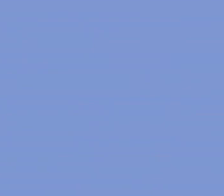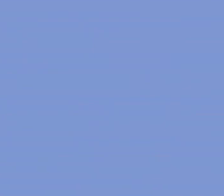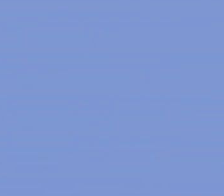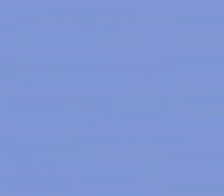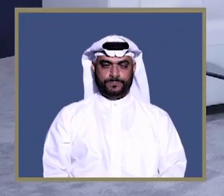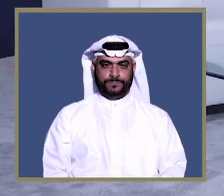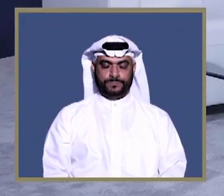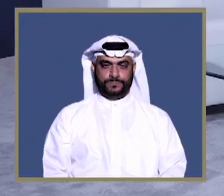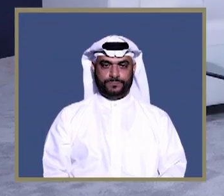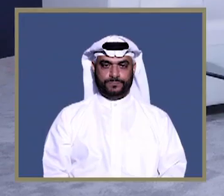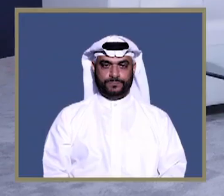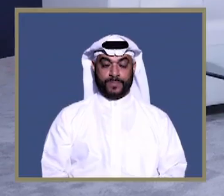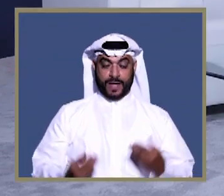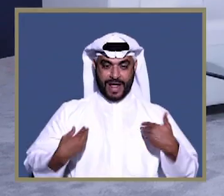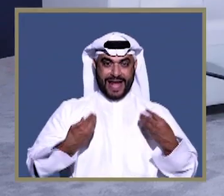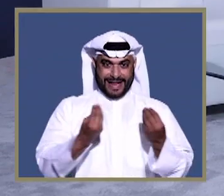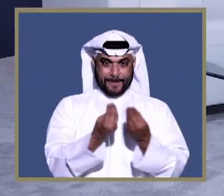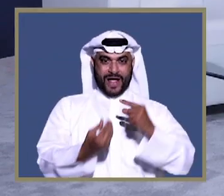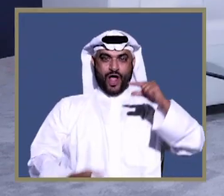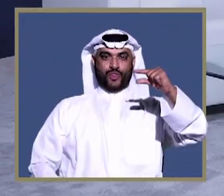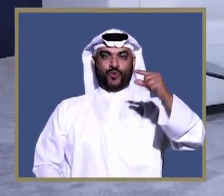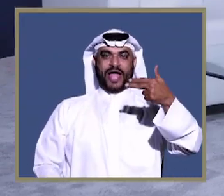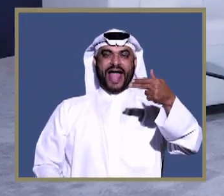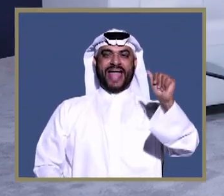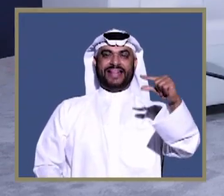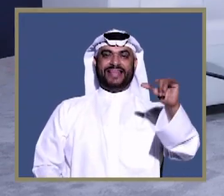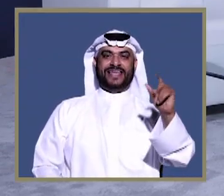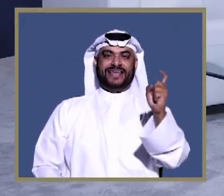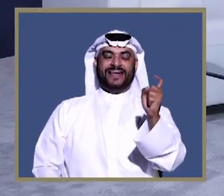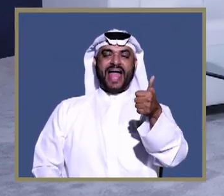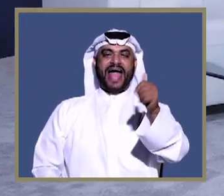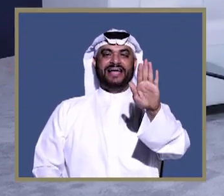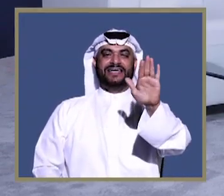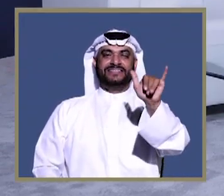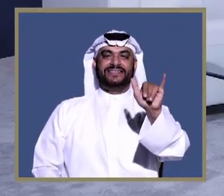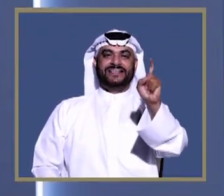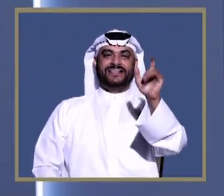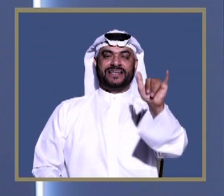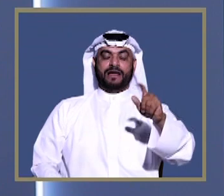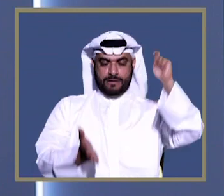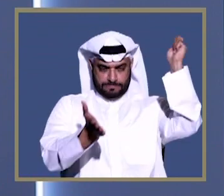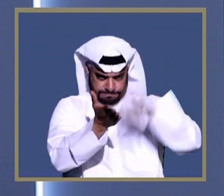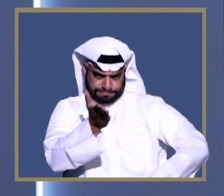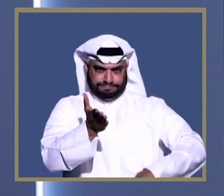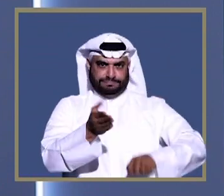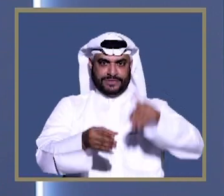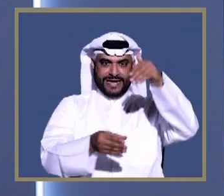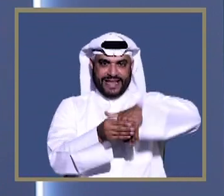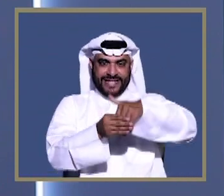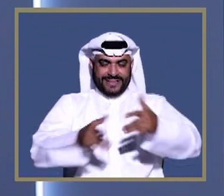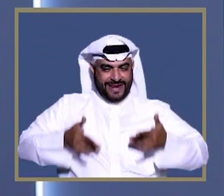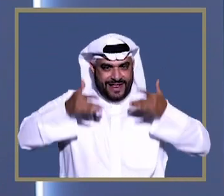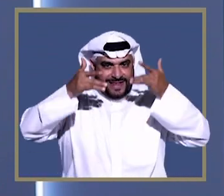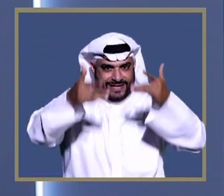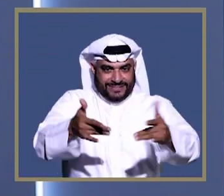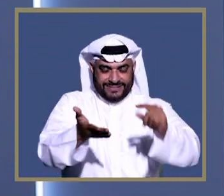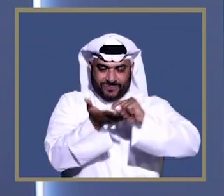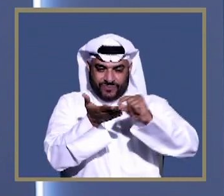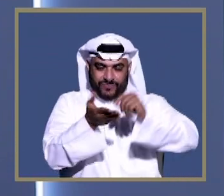معاكم الدكتورة غدير محمد محمود أسيري. قررت خوض انتخابات مجلس